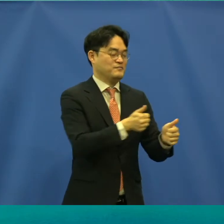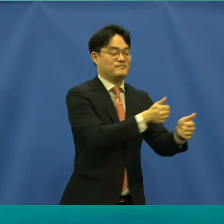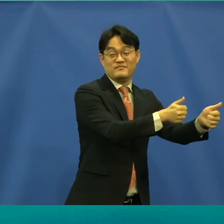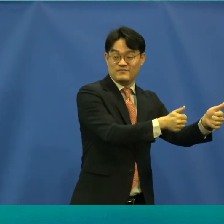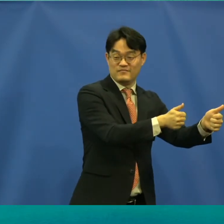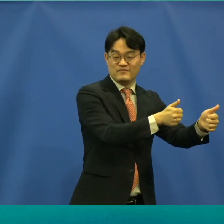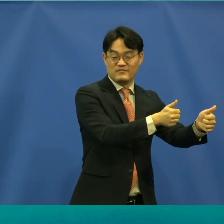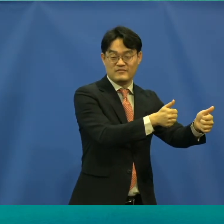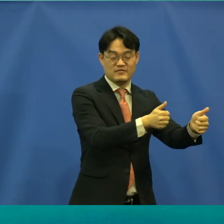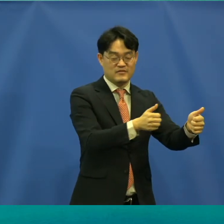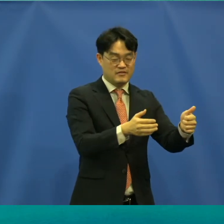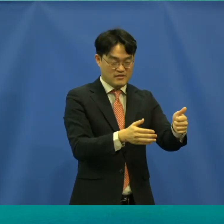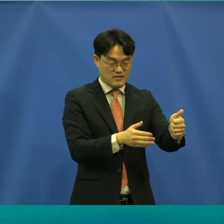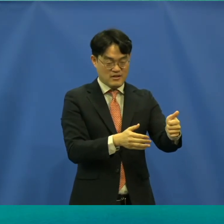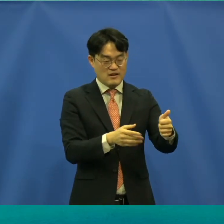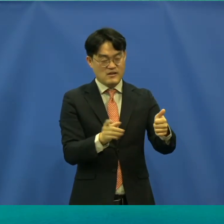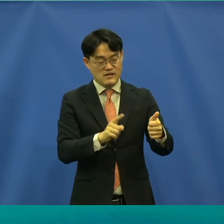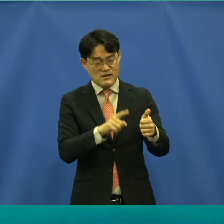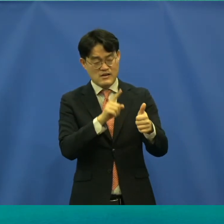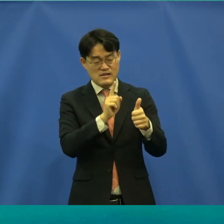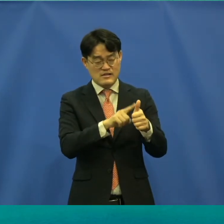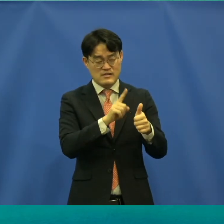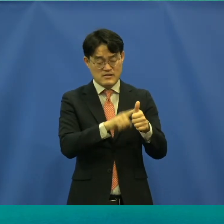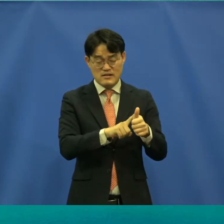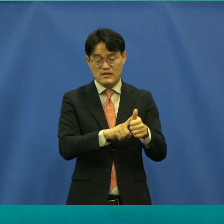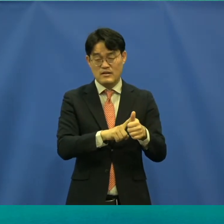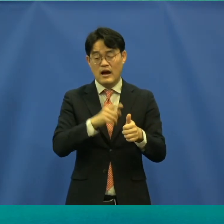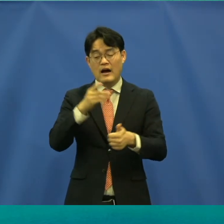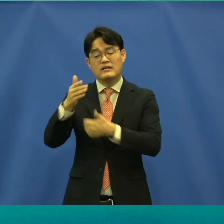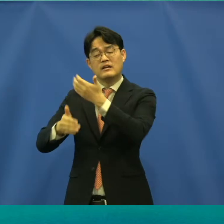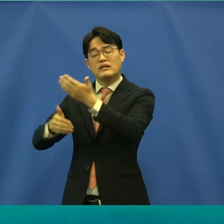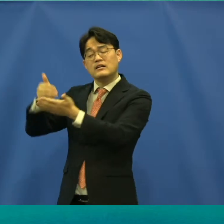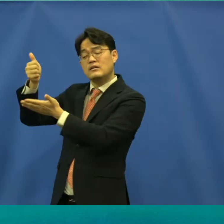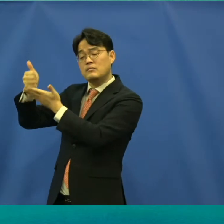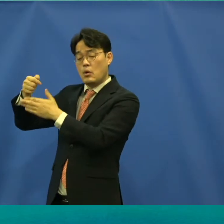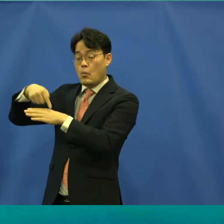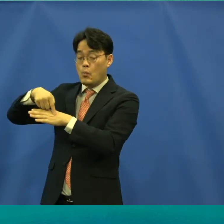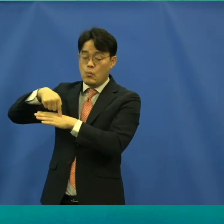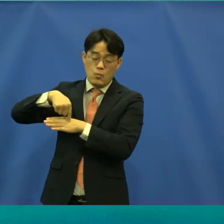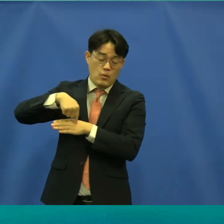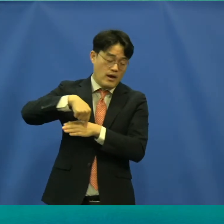하나님의 눈 밖에서 일어나는 일은 하나도 없습니다.